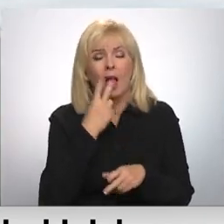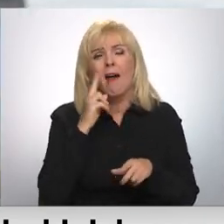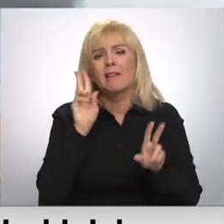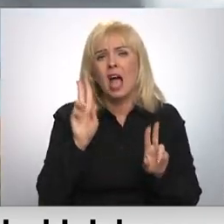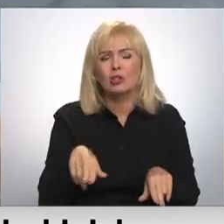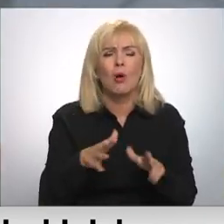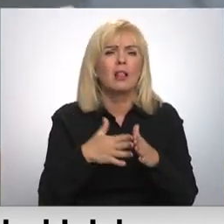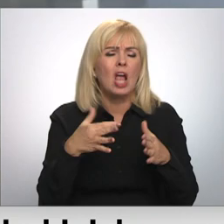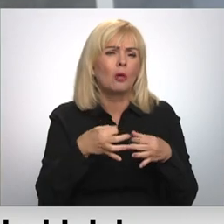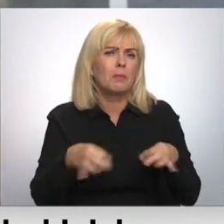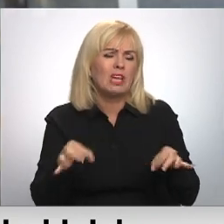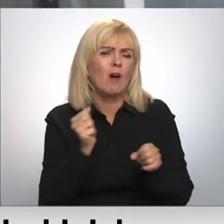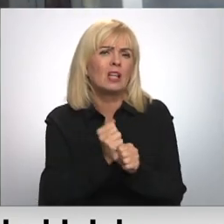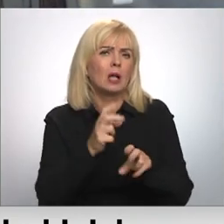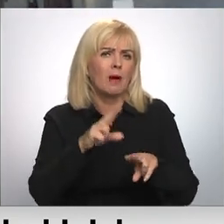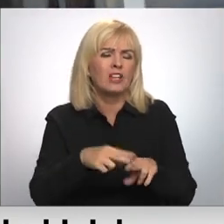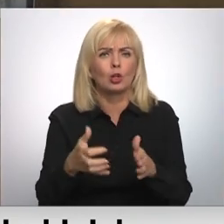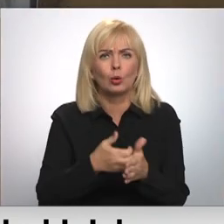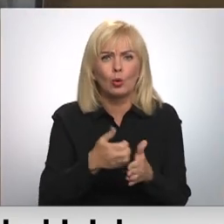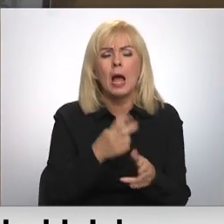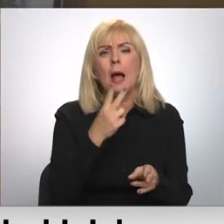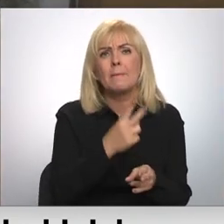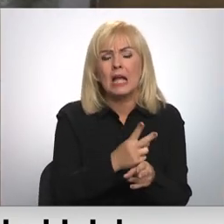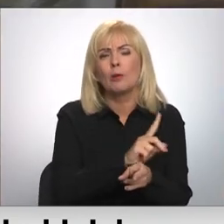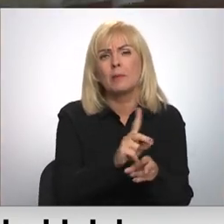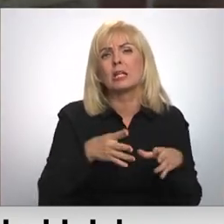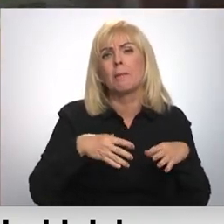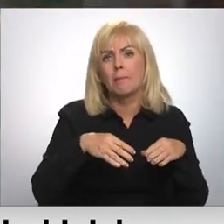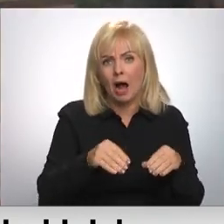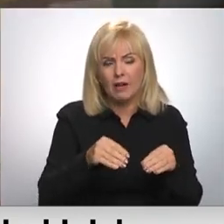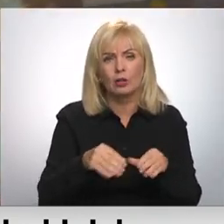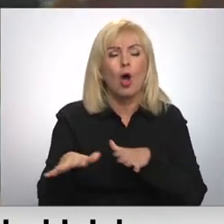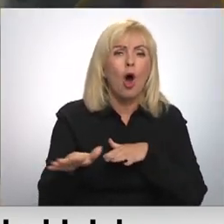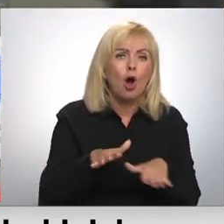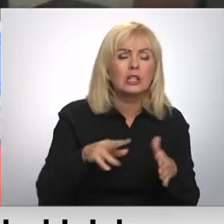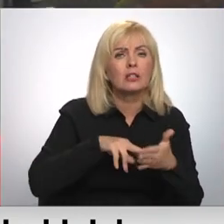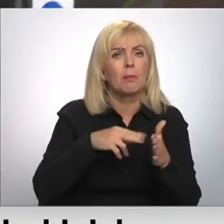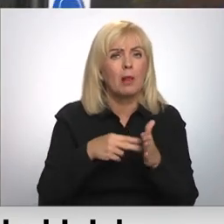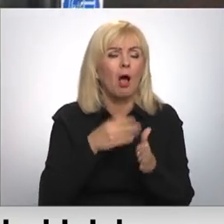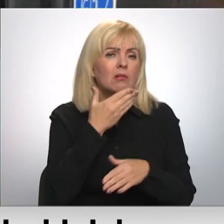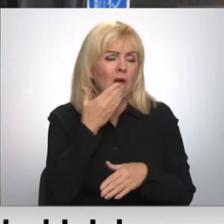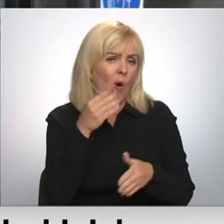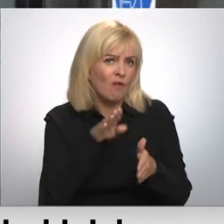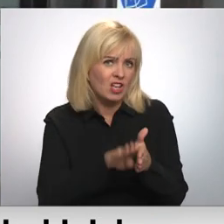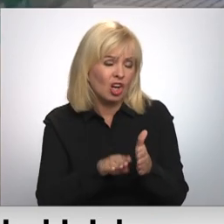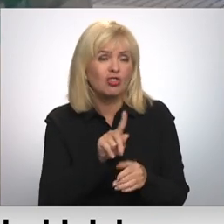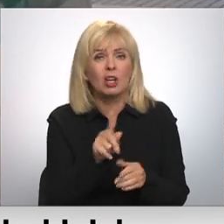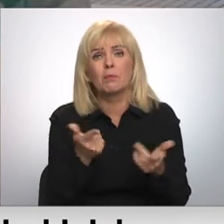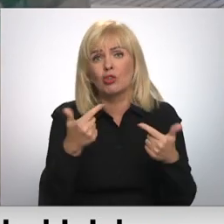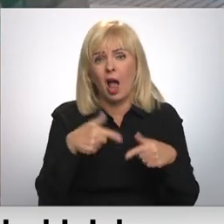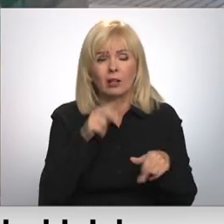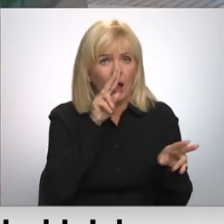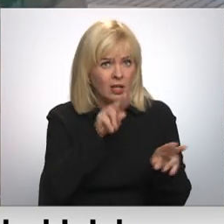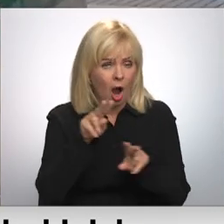uz lielo vakanšu skaitu, visi darba pienākumi tiekot paveikti. Tomēr tos organizēt un plānot nesot vienkārši īpaši laikā, kad